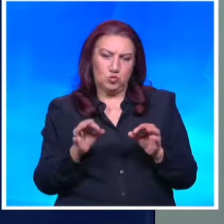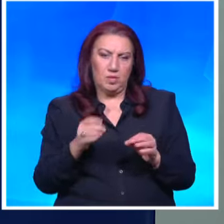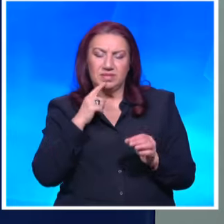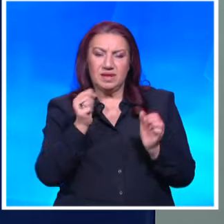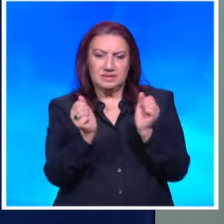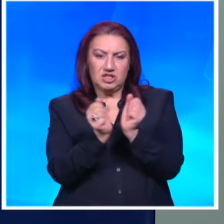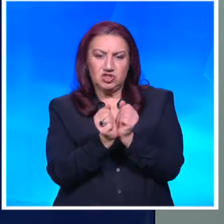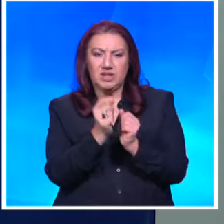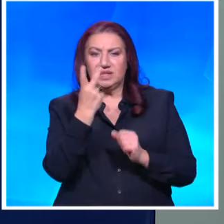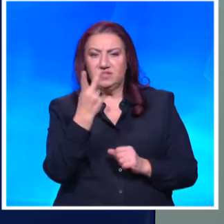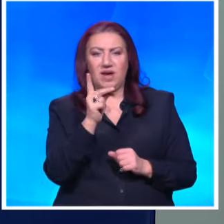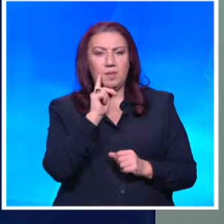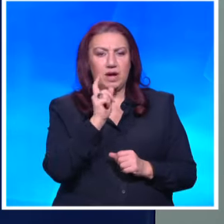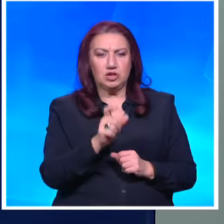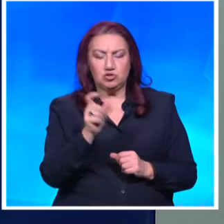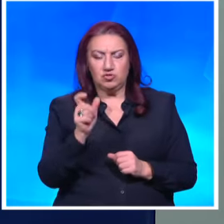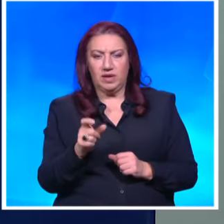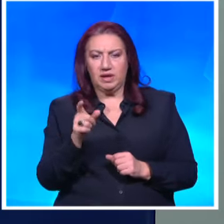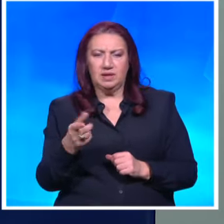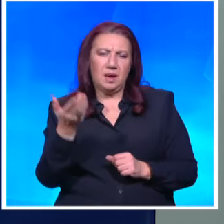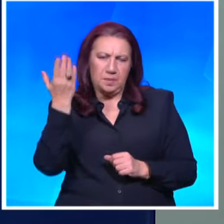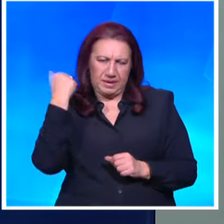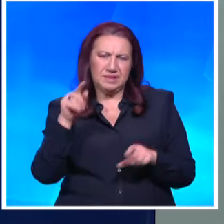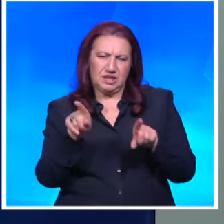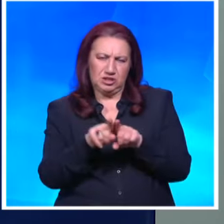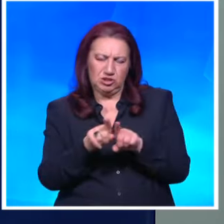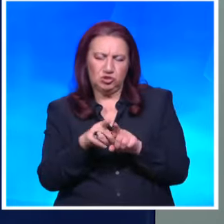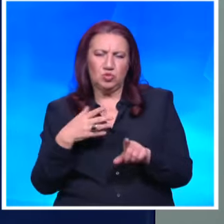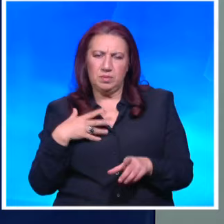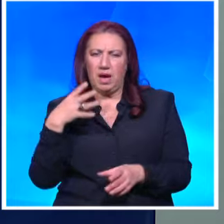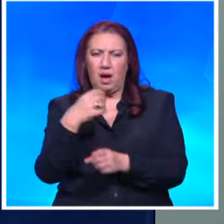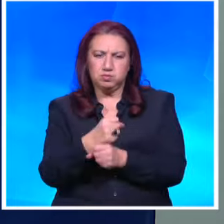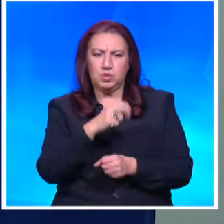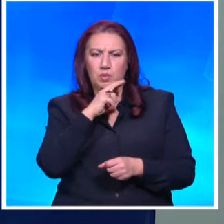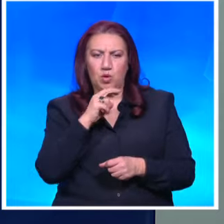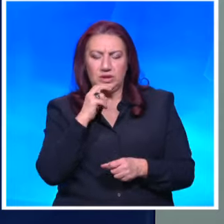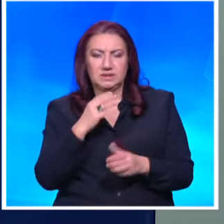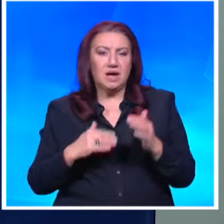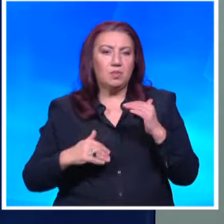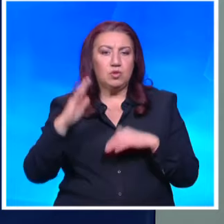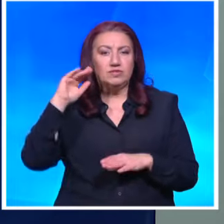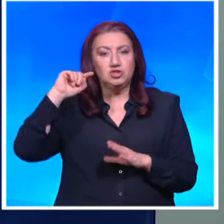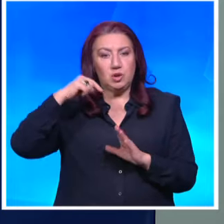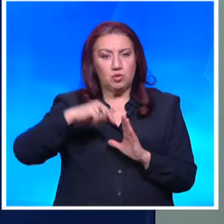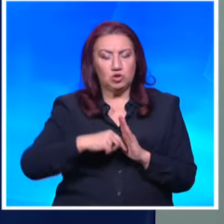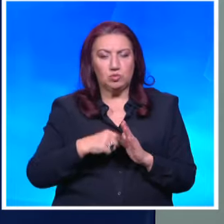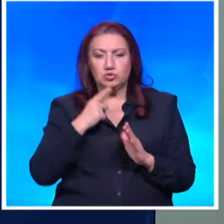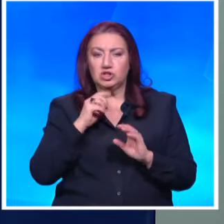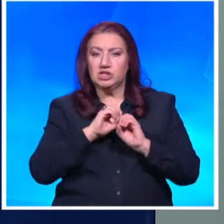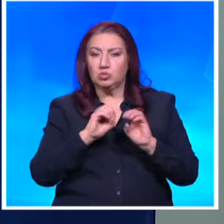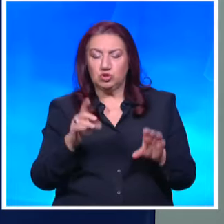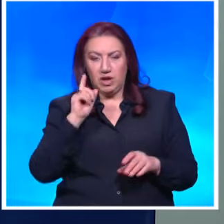задържани двама души. Те са с предишни криминални регистрации. Повече подробности обаче за тях ще бъдат съобщени в утрешния